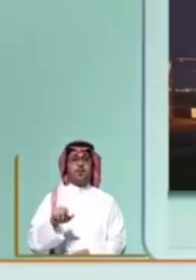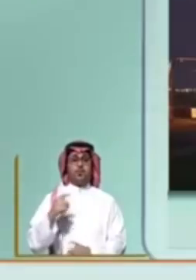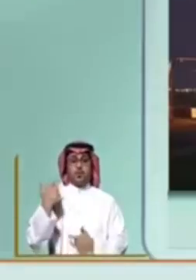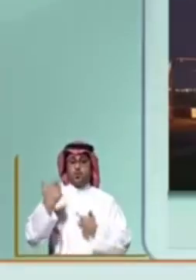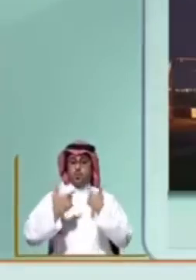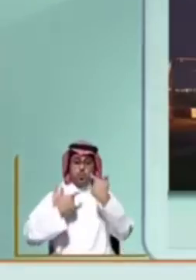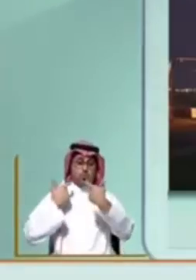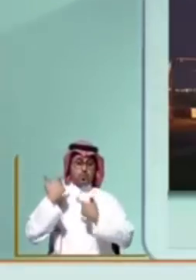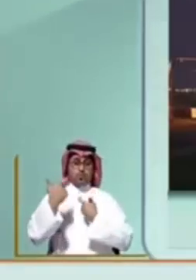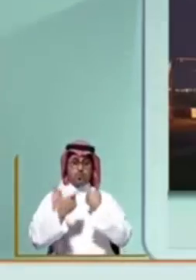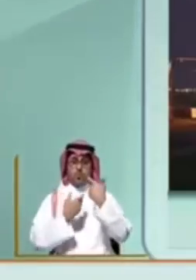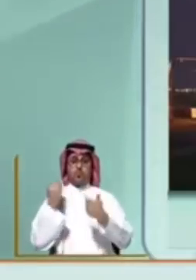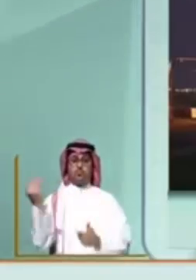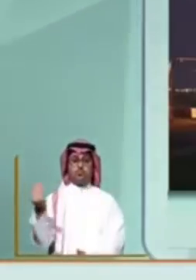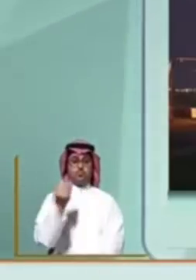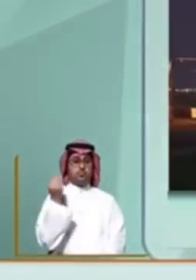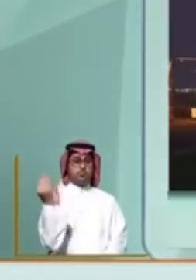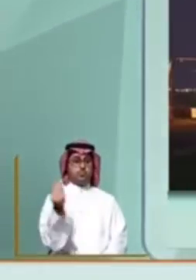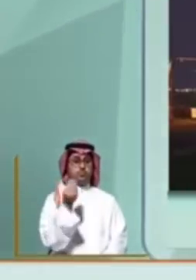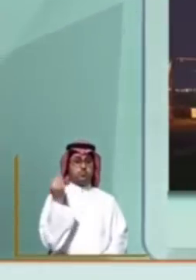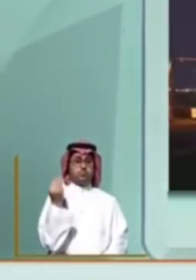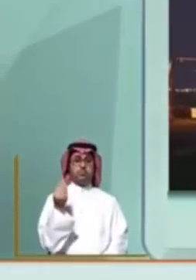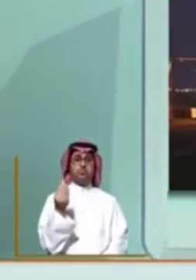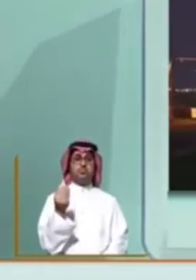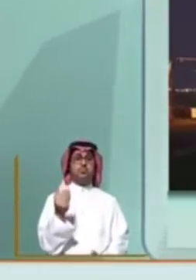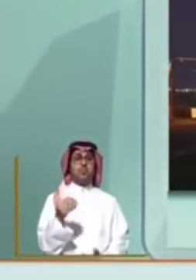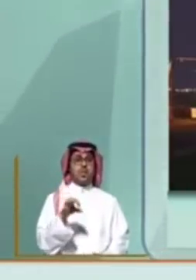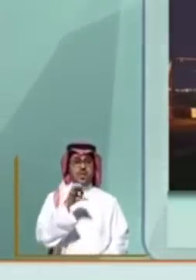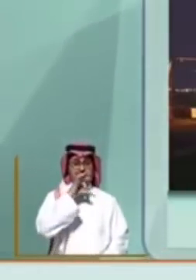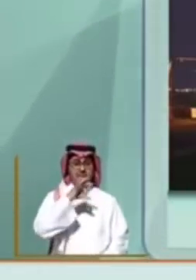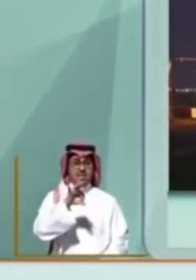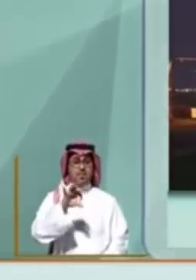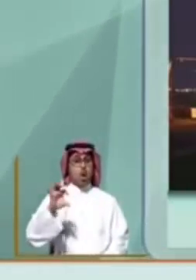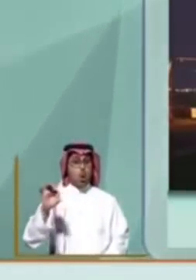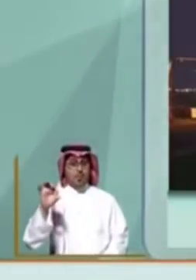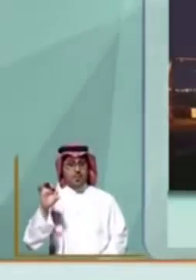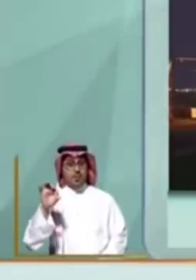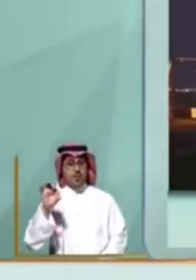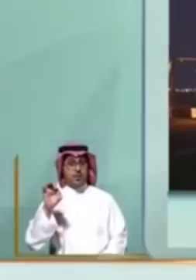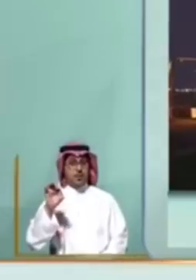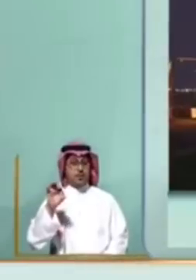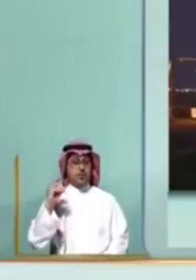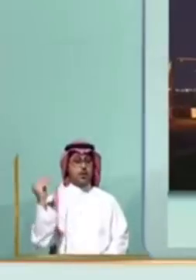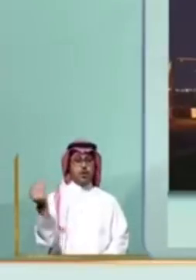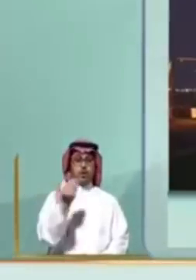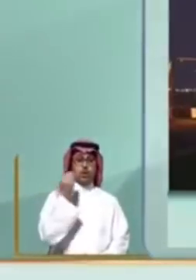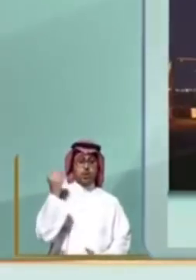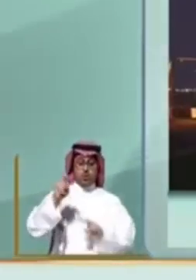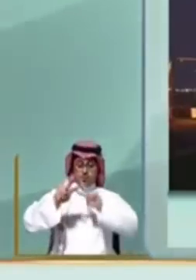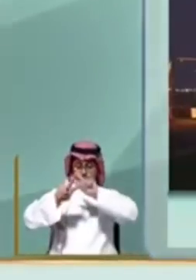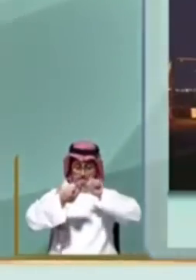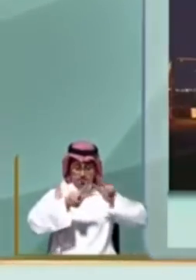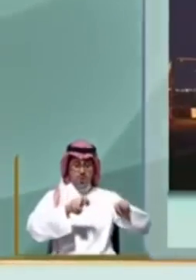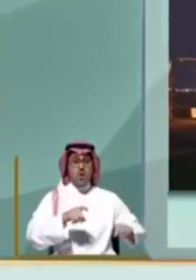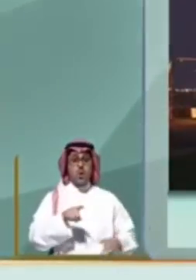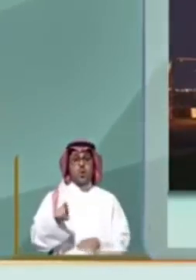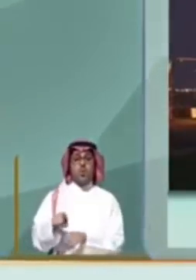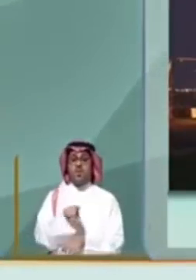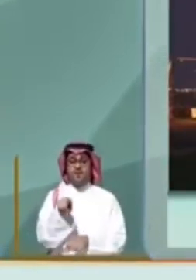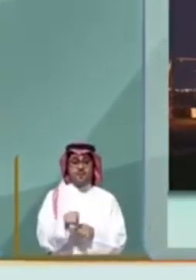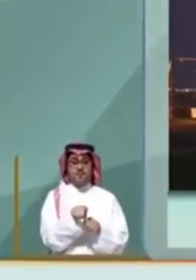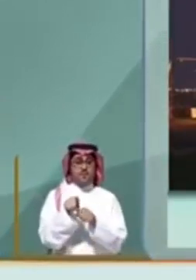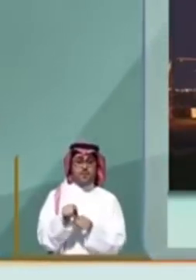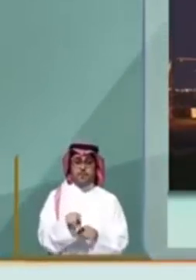جولات مكثفة للجهات الرقابية فيها أكثر من 950 جولة خلال الفترة هذه، ورش وتطهير أكثر